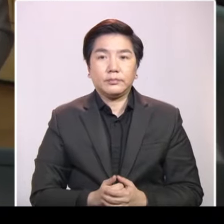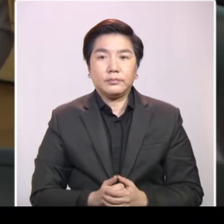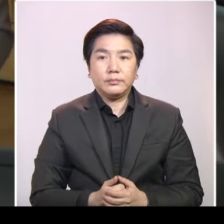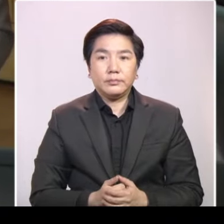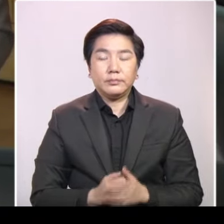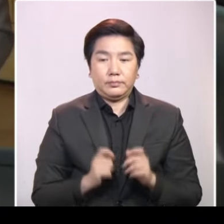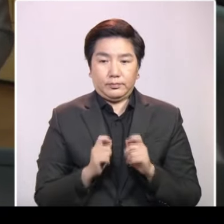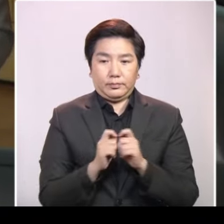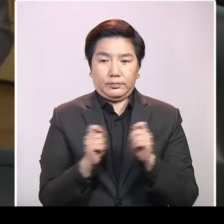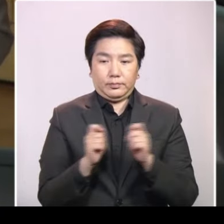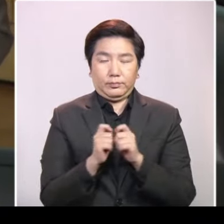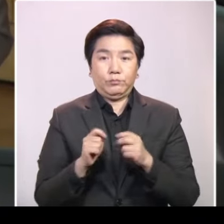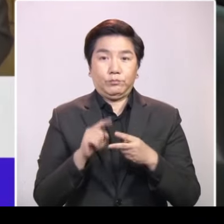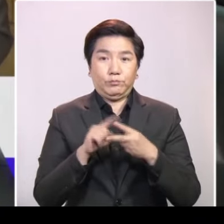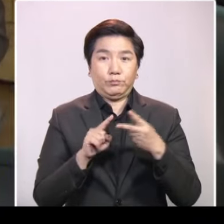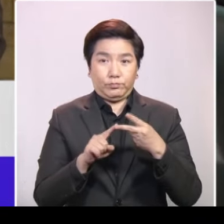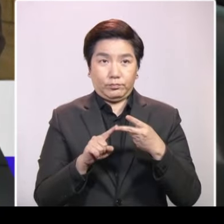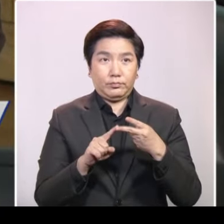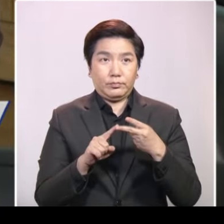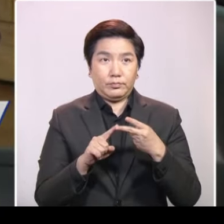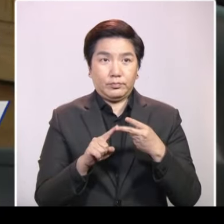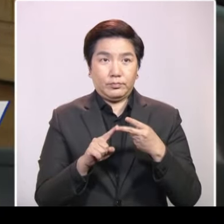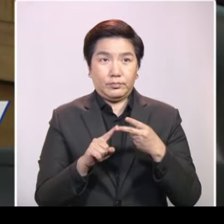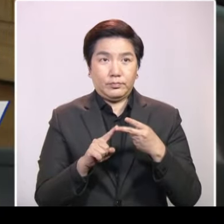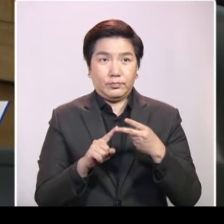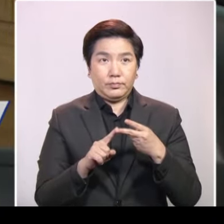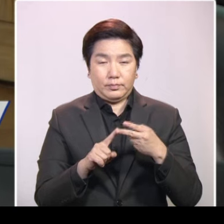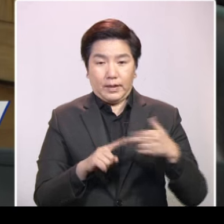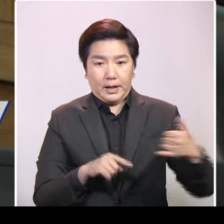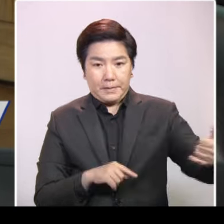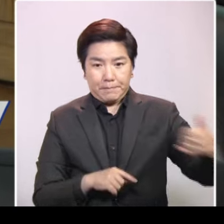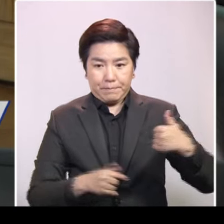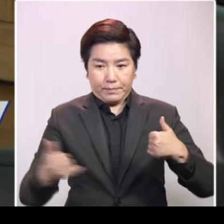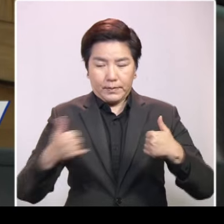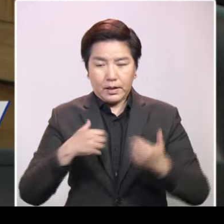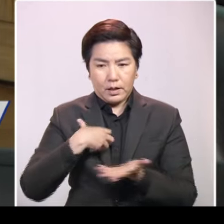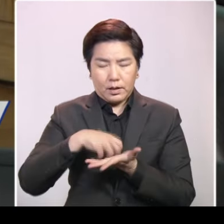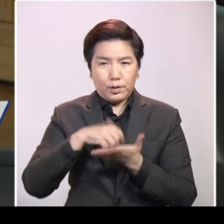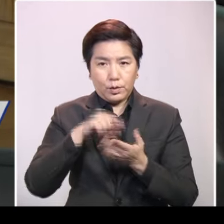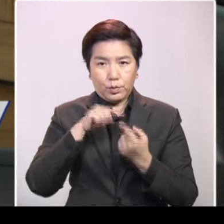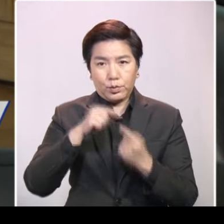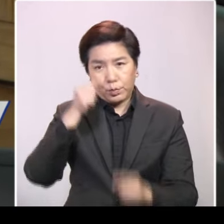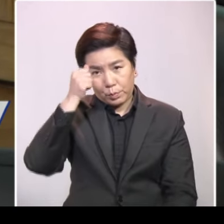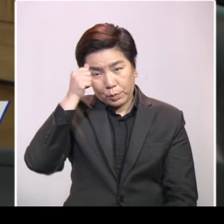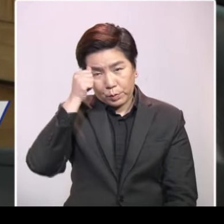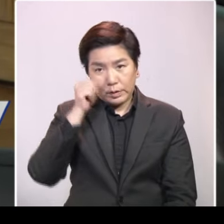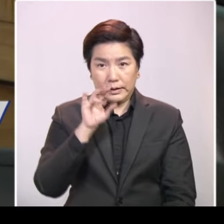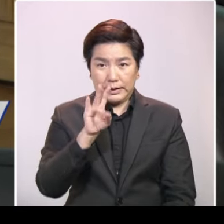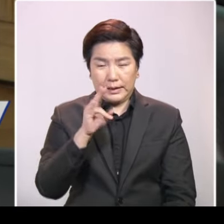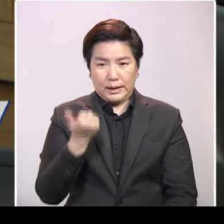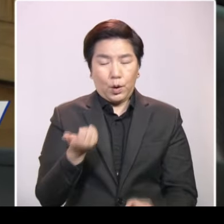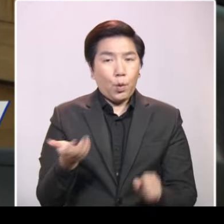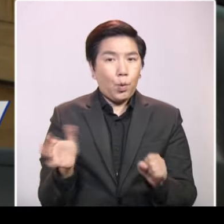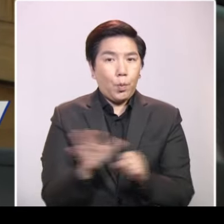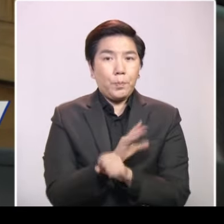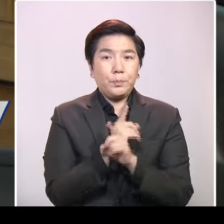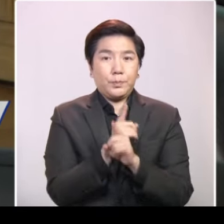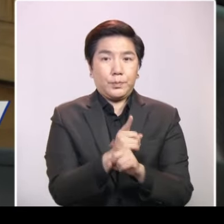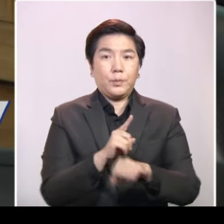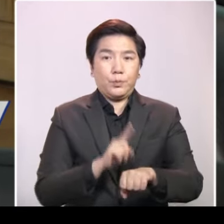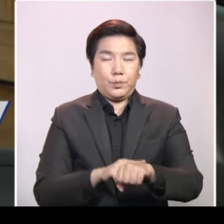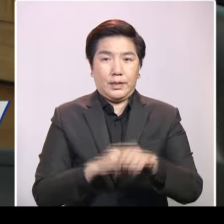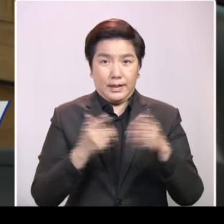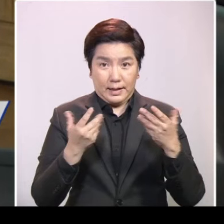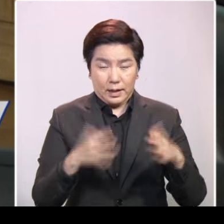คณะอนุกรรมการทั้ง 2เนี่ยวันนี้จะเข้ามารายงานคณะกรรมการชุดใหญ่เราให้เวลาทำงาน 7วันซึ่งก็ครบ 7วันตามที่กำหนด